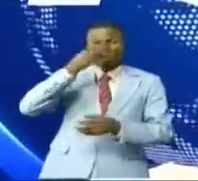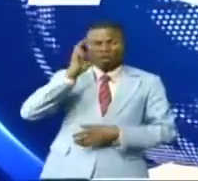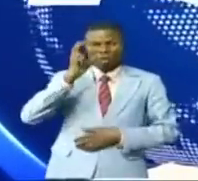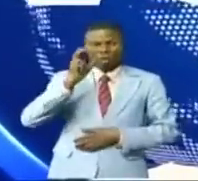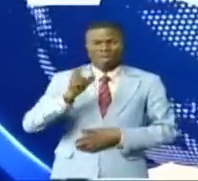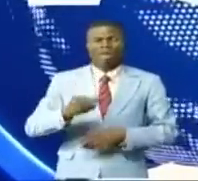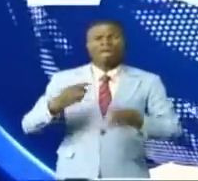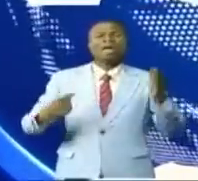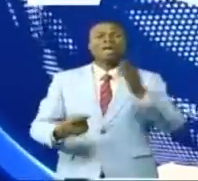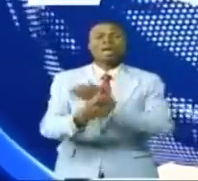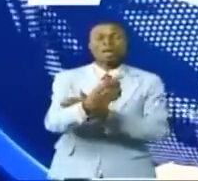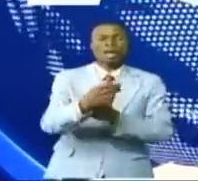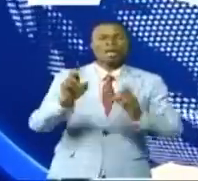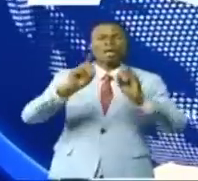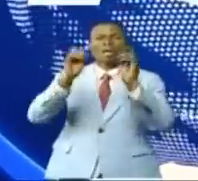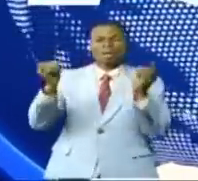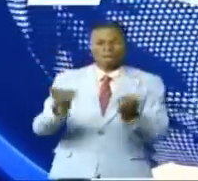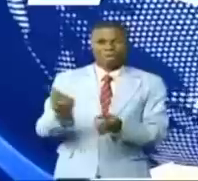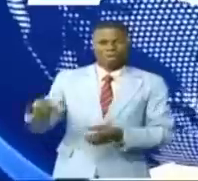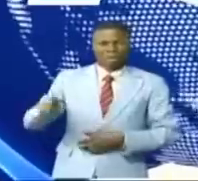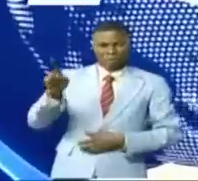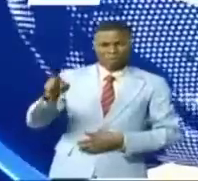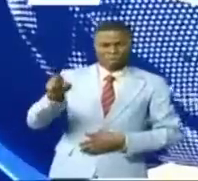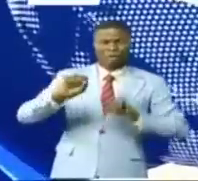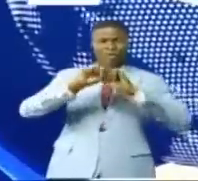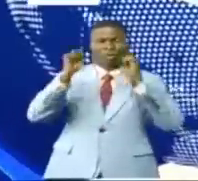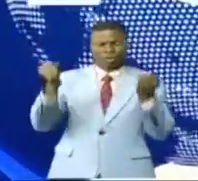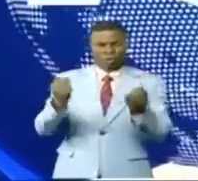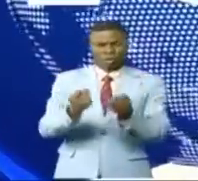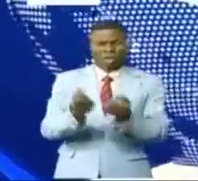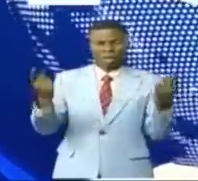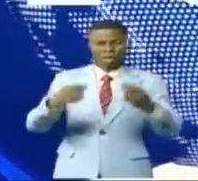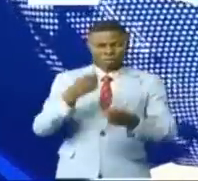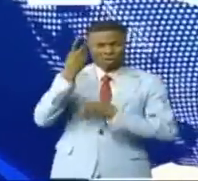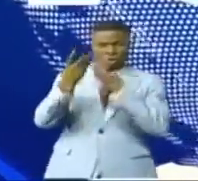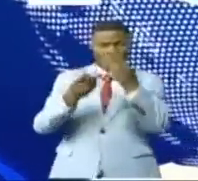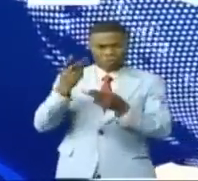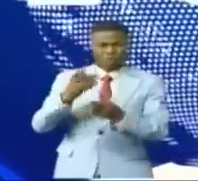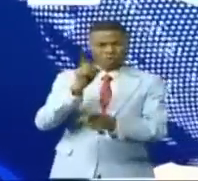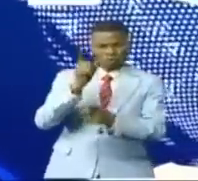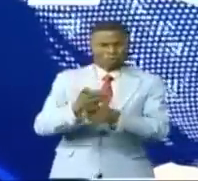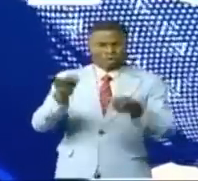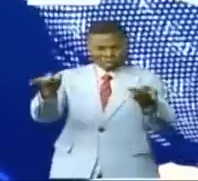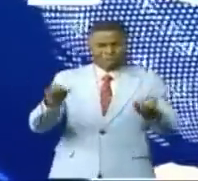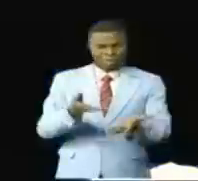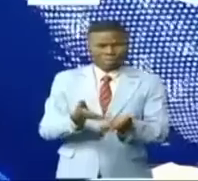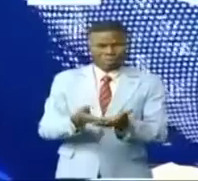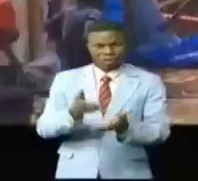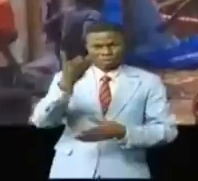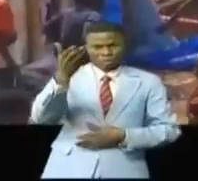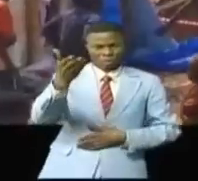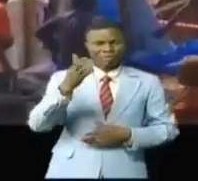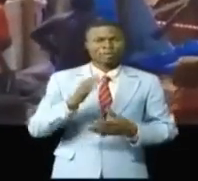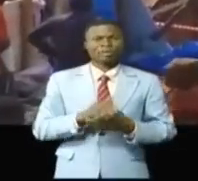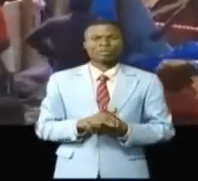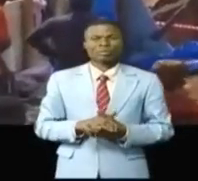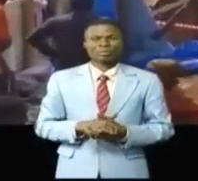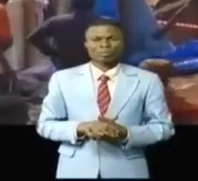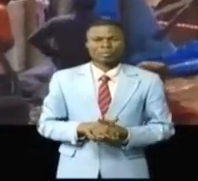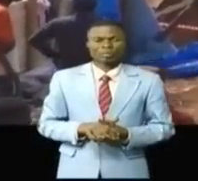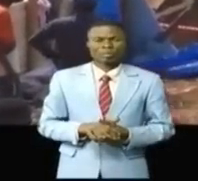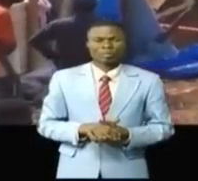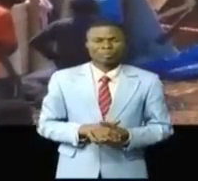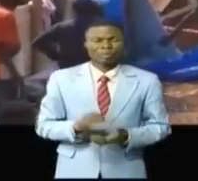par la délégation de cette société lors d'une descente effectuée sur le lieu. Le constat